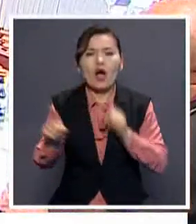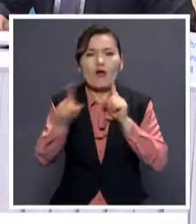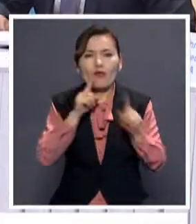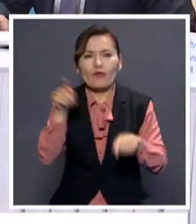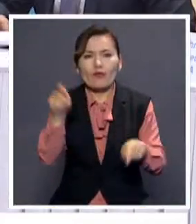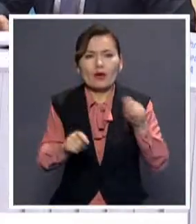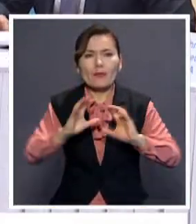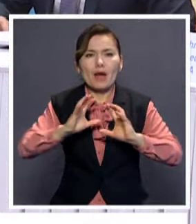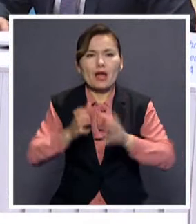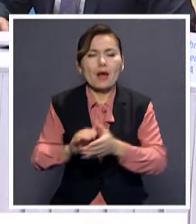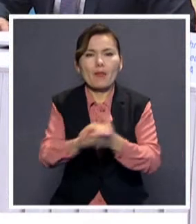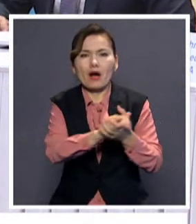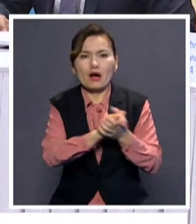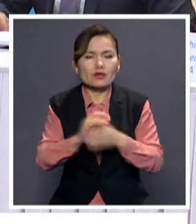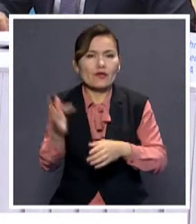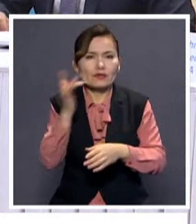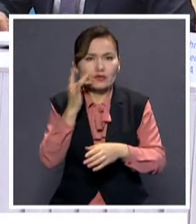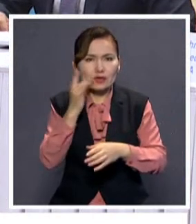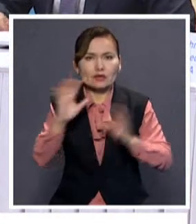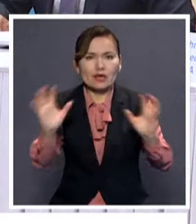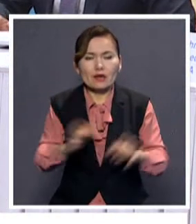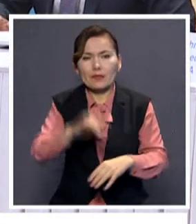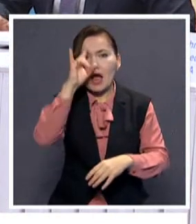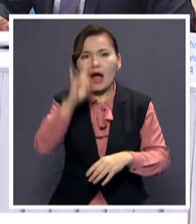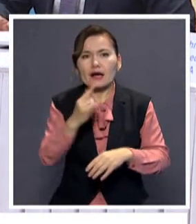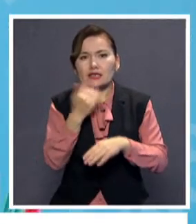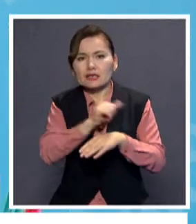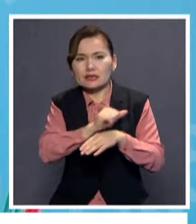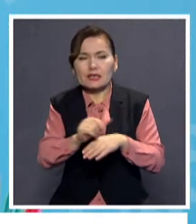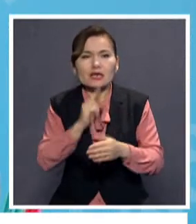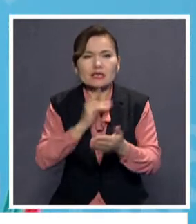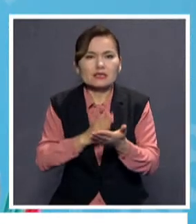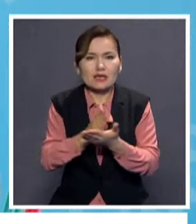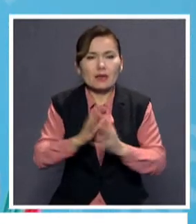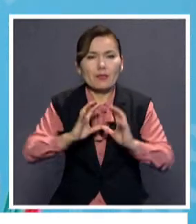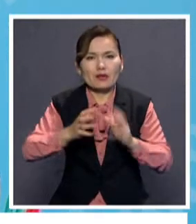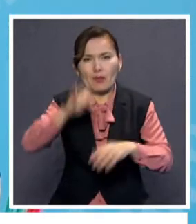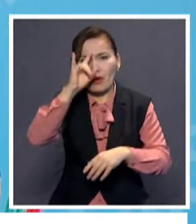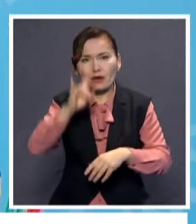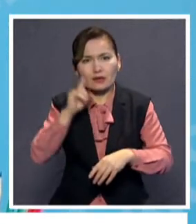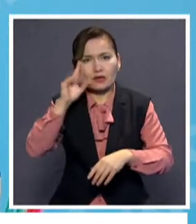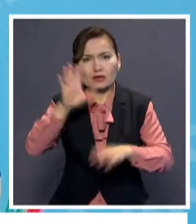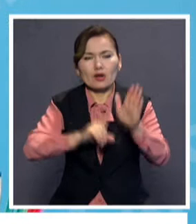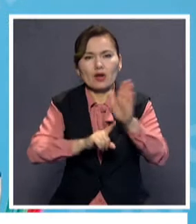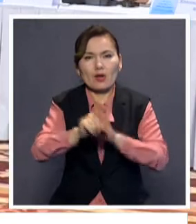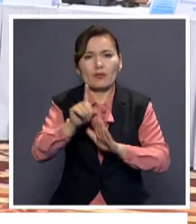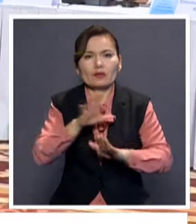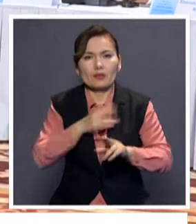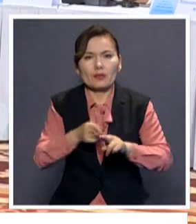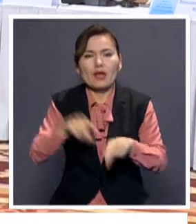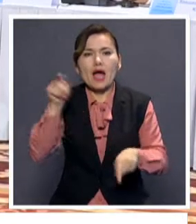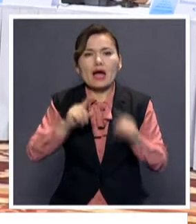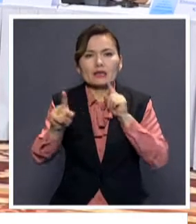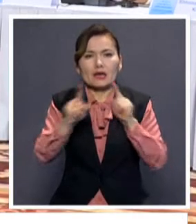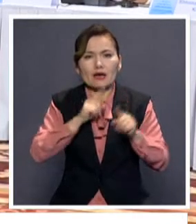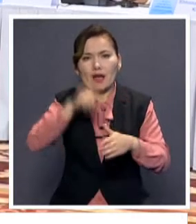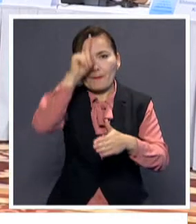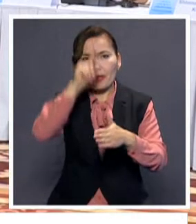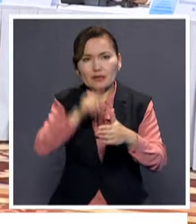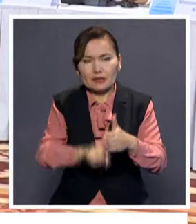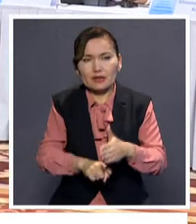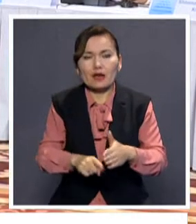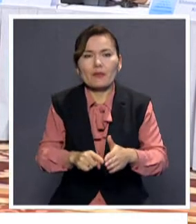қоғамдастығы тарапынан кеңінен мойындалды, Қазақстанның сыртқы саясатының танымал брендіне айналды. Съездің діндер мен мәдениеттер арасындағы